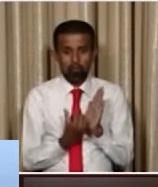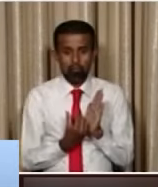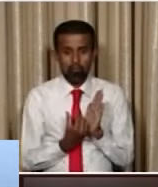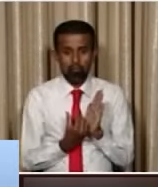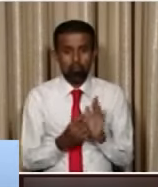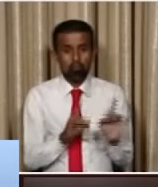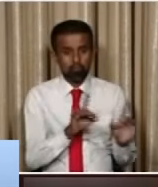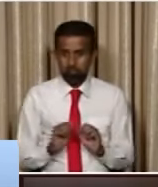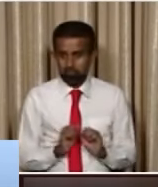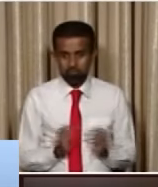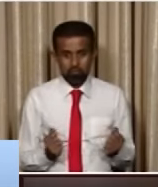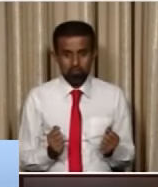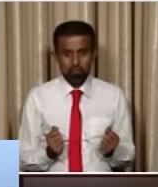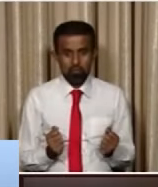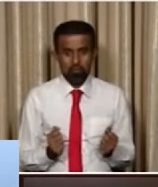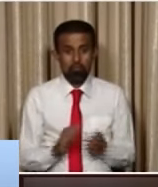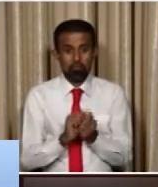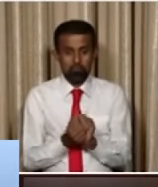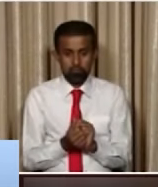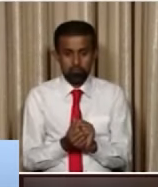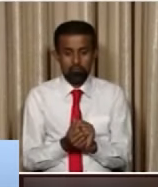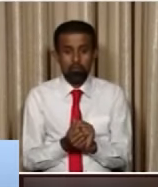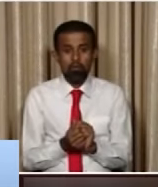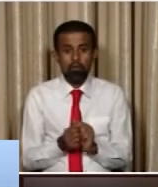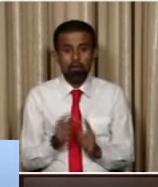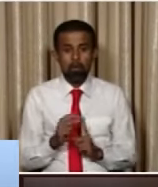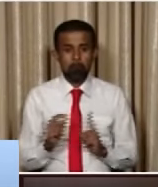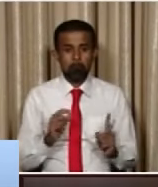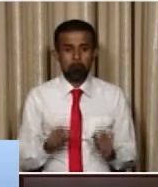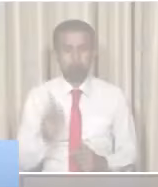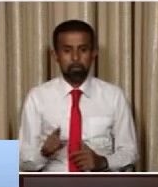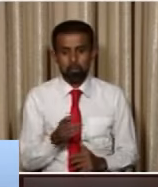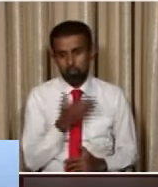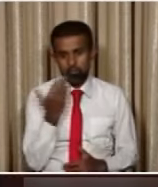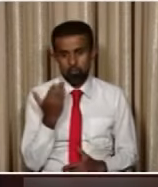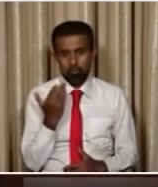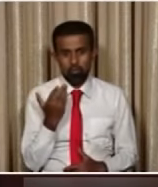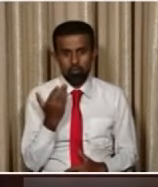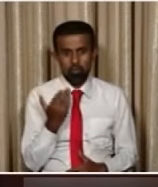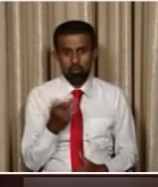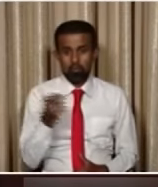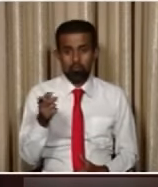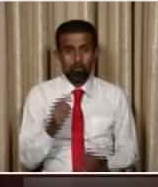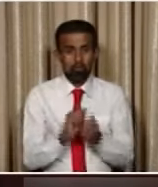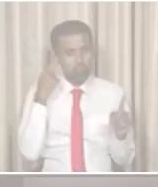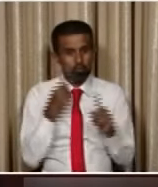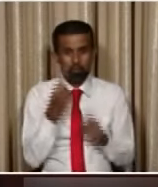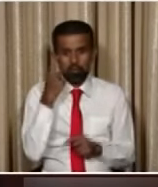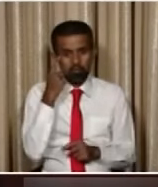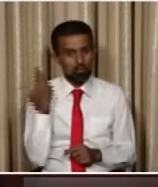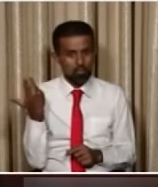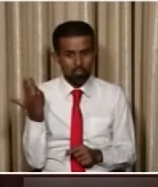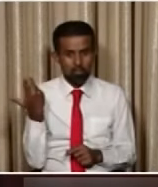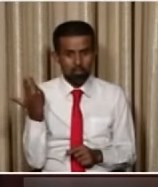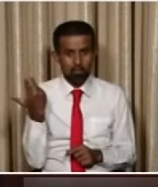ව්‍යවස්ථාවට අනුකූල නොවන උනත් සංශෝධනය කිරීමෙන් ඒක පාර්ලිමේන්තුවේ සම්මත කරගන්න පුළුවන් කියන එක. ඒ නිසා මෙතුමා සංශෝධන පිළිබඳව දන්නේ නැහැ.